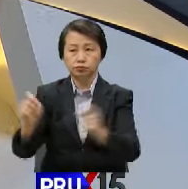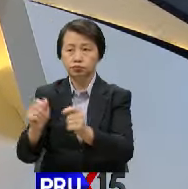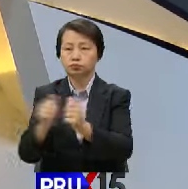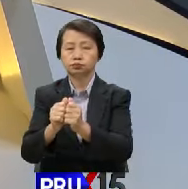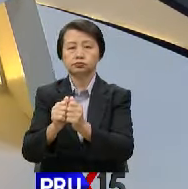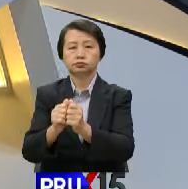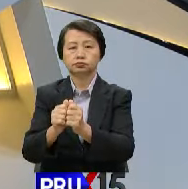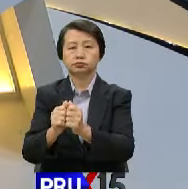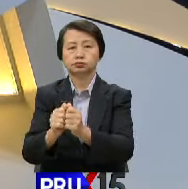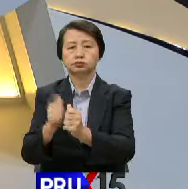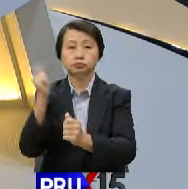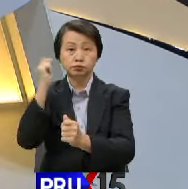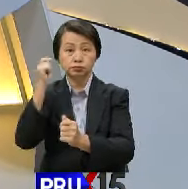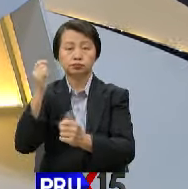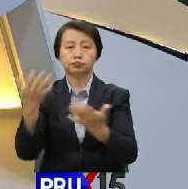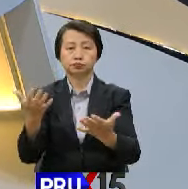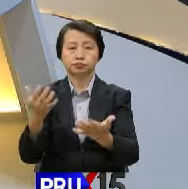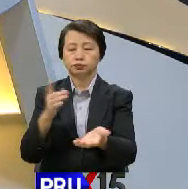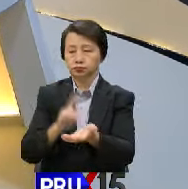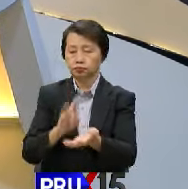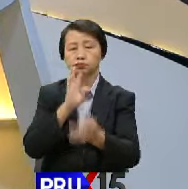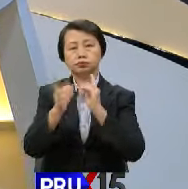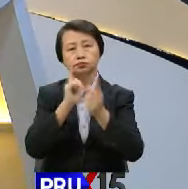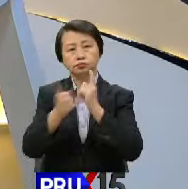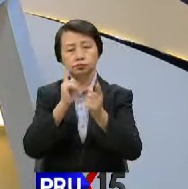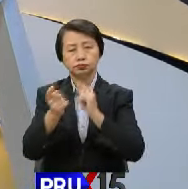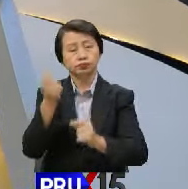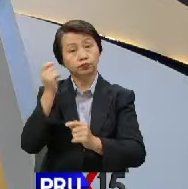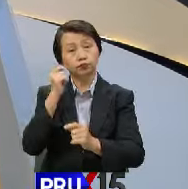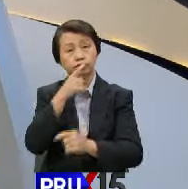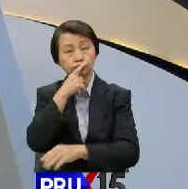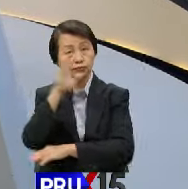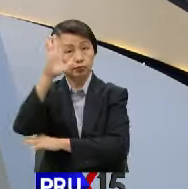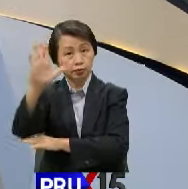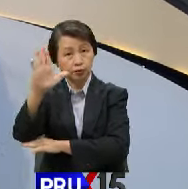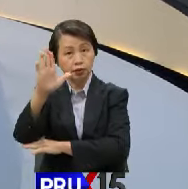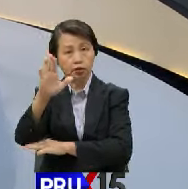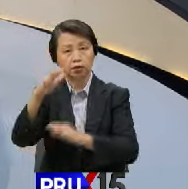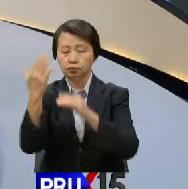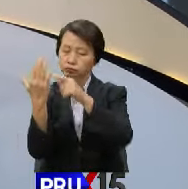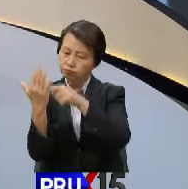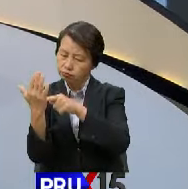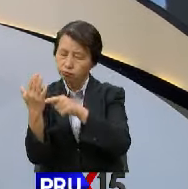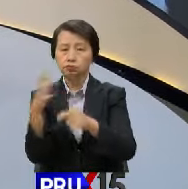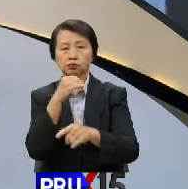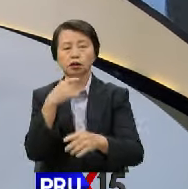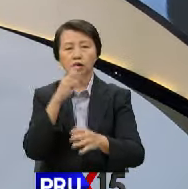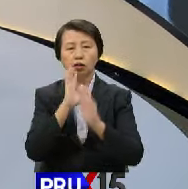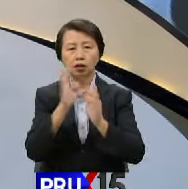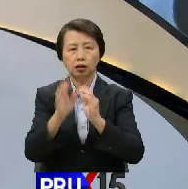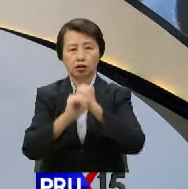menyusui ada juga Ridwan kita tadi terutama kita bercakap tadi Manifesto sudah pas itu kita juga bercakap tentang